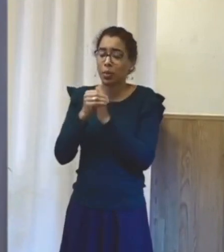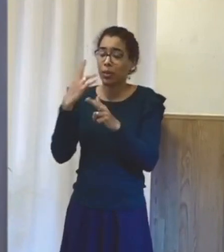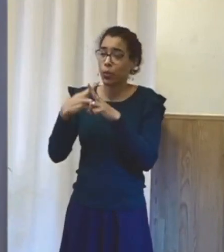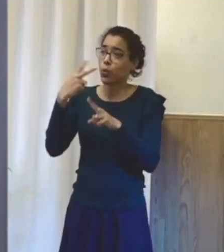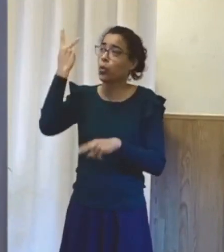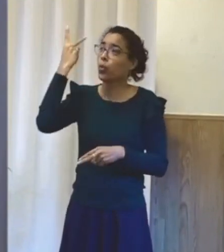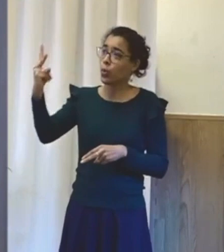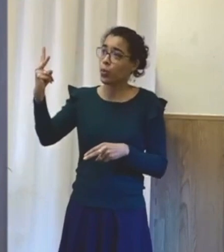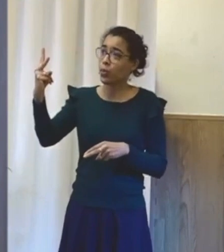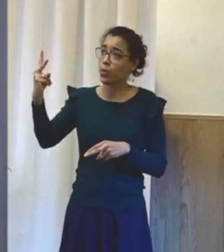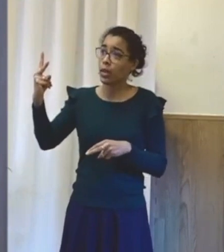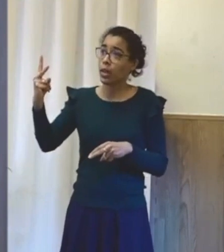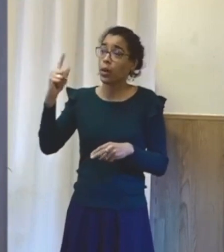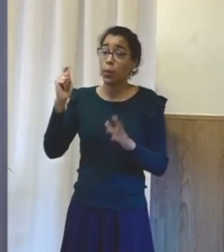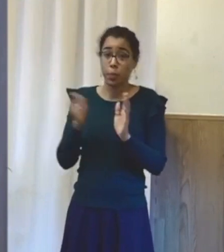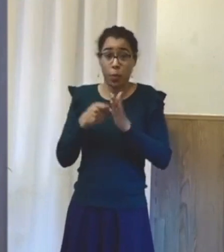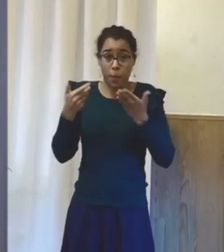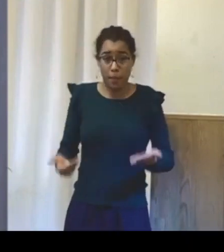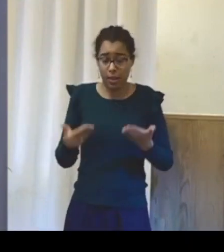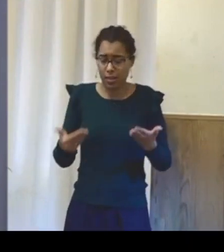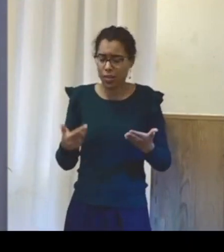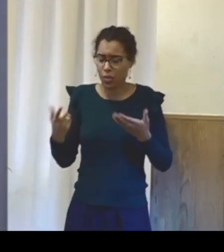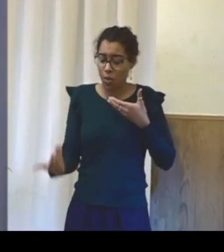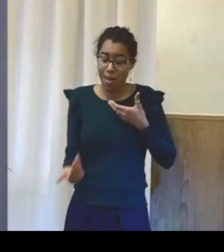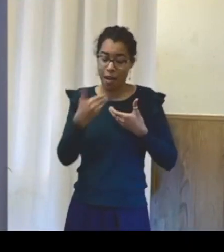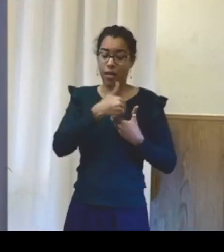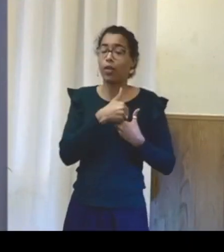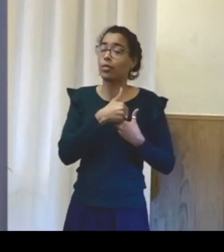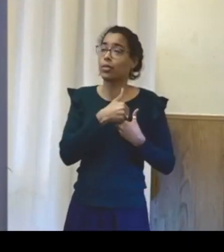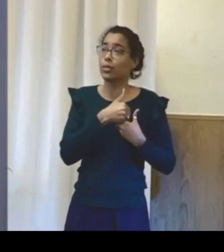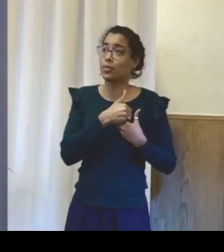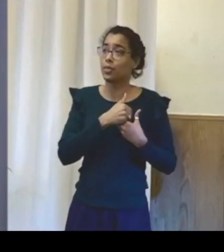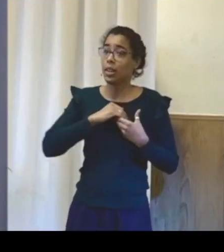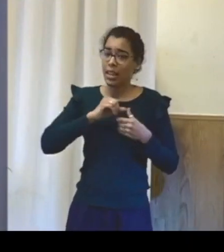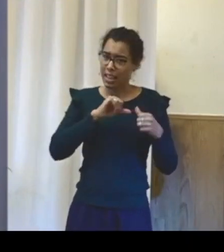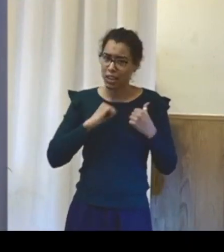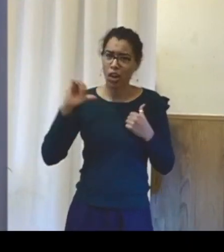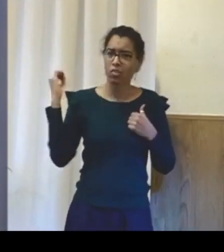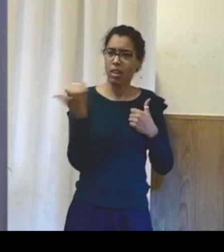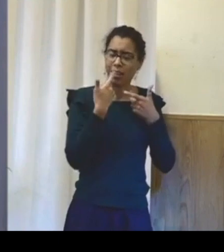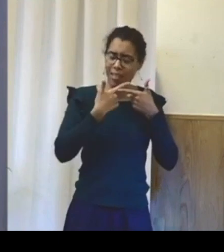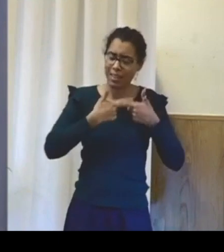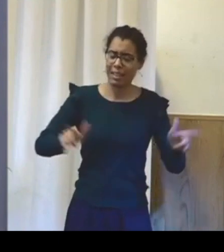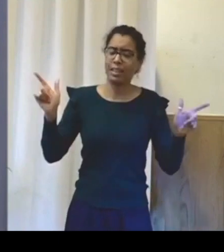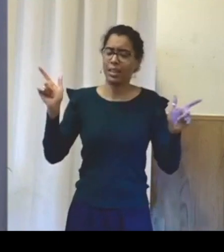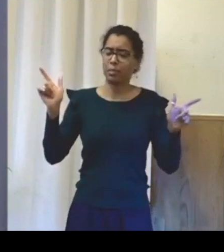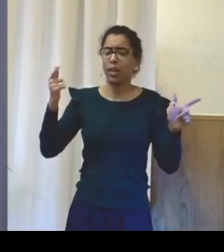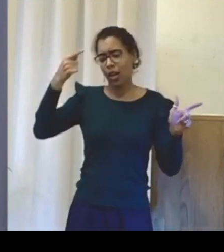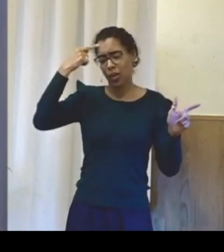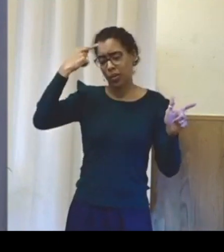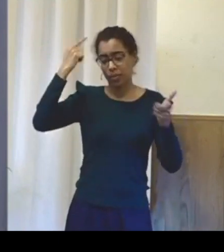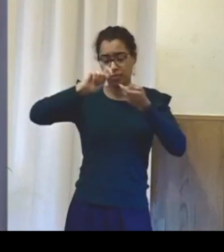nom, afin que maintenant, Seigneur, tu fasses ton entrée. Libère ces cœurs. Renouvelle, Seigneur, ces